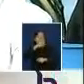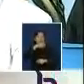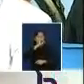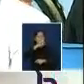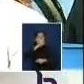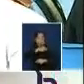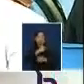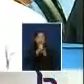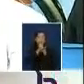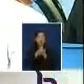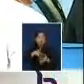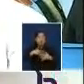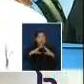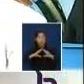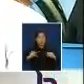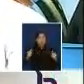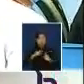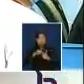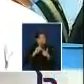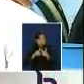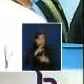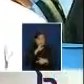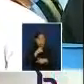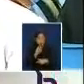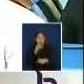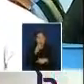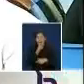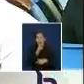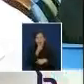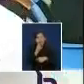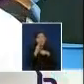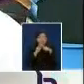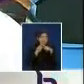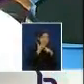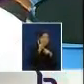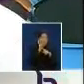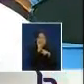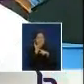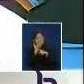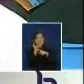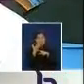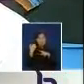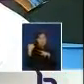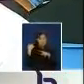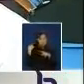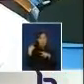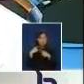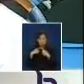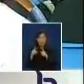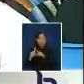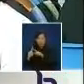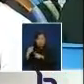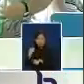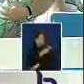อันที่สองคือเขาเจ็บแผลถ้าเจ็บแผลเนี่ยทางหมออาจจะมีบางคนให้เรากินไอศกรีมนะคะโรคนี้เป็นโรคเด็กที่หมอเด็ก